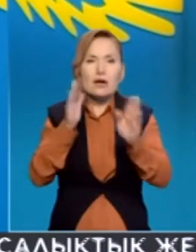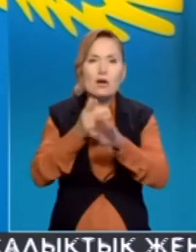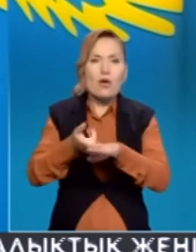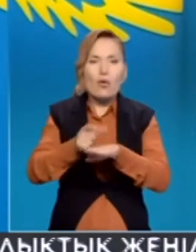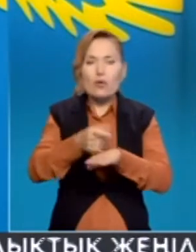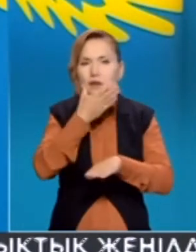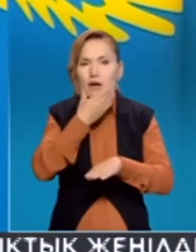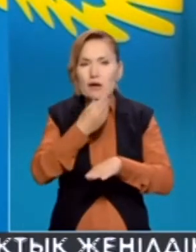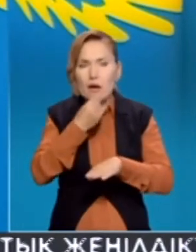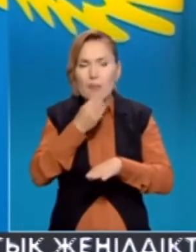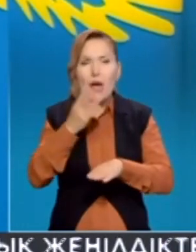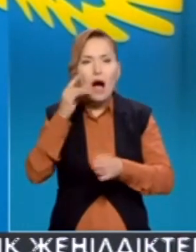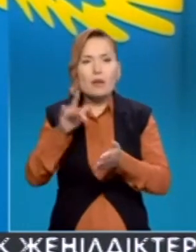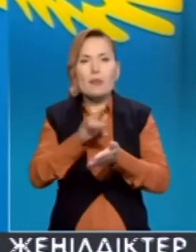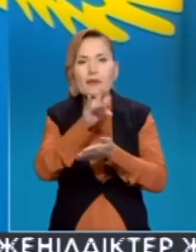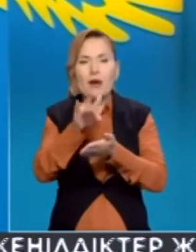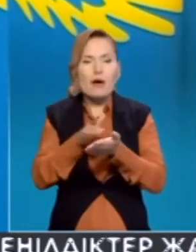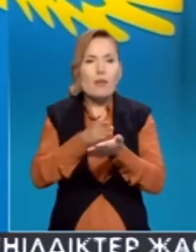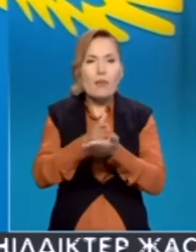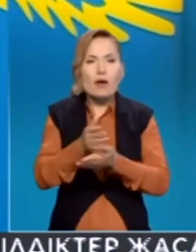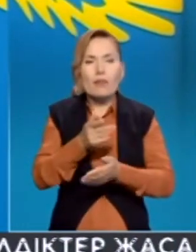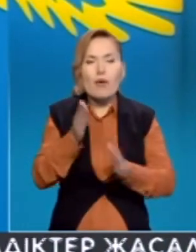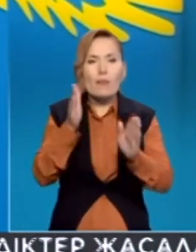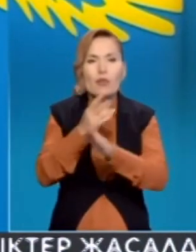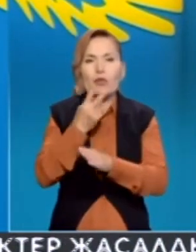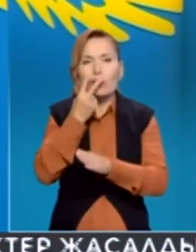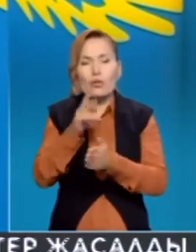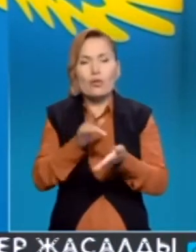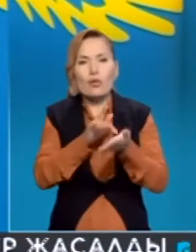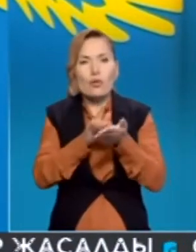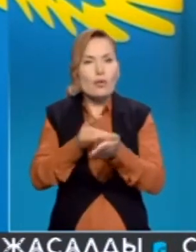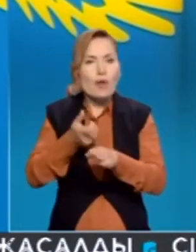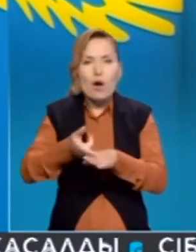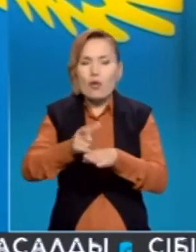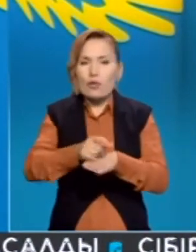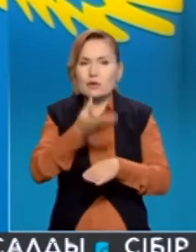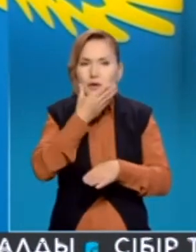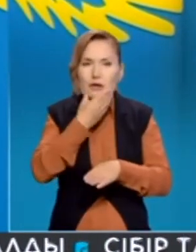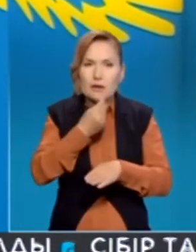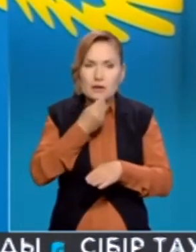Оны мен күні кеше Алматыға жасаған сапарымда байқадым. Алдағы уақытта да тәжірибе алмасамыз деп сенемін.